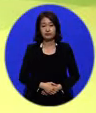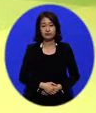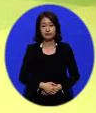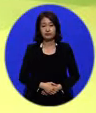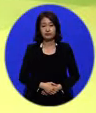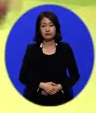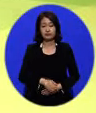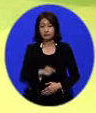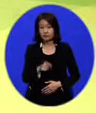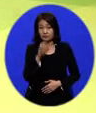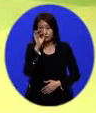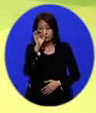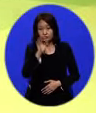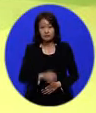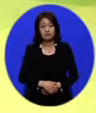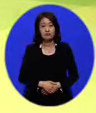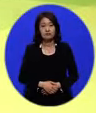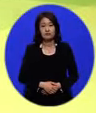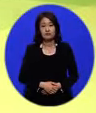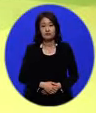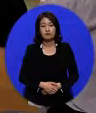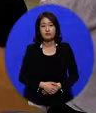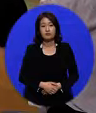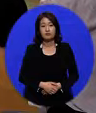그렇죠? 네. 자, 이 친구는요. 제가